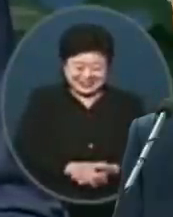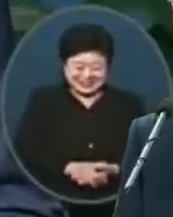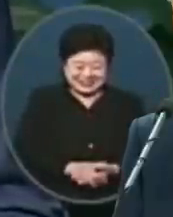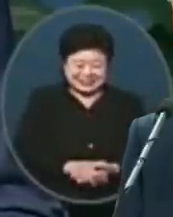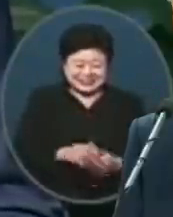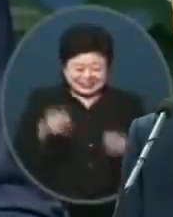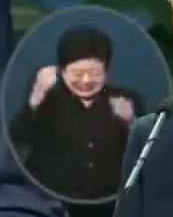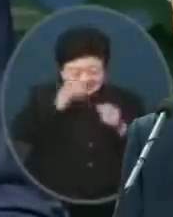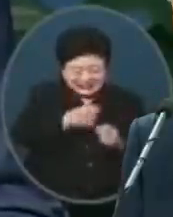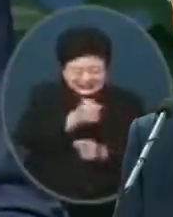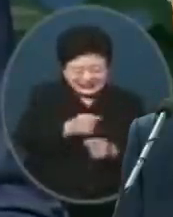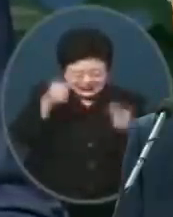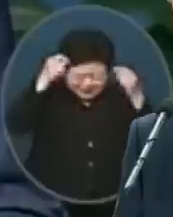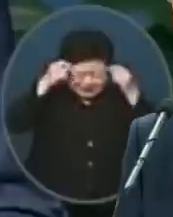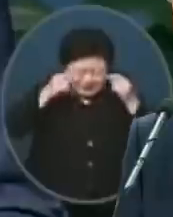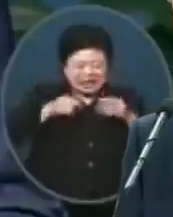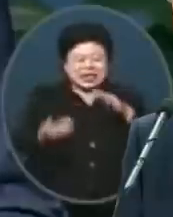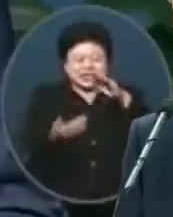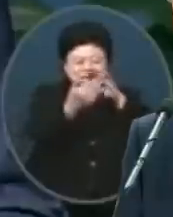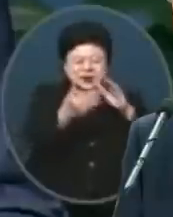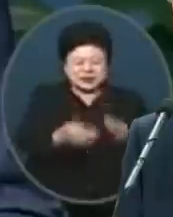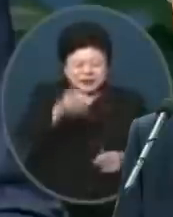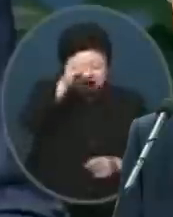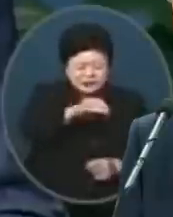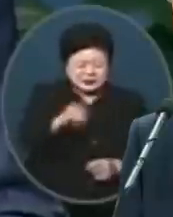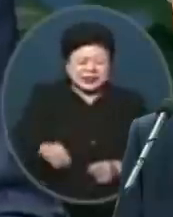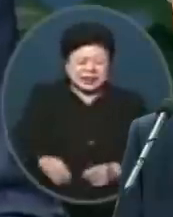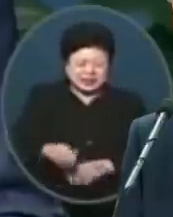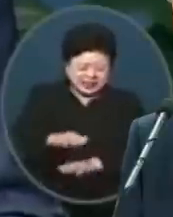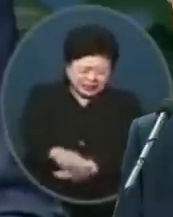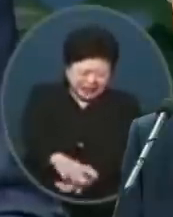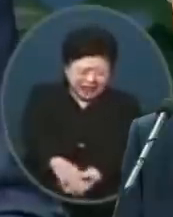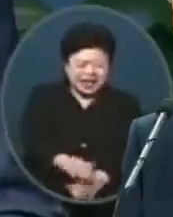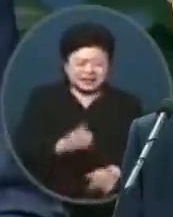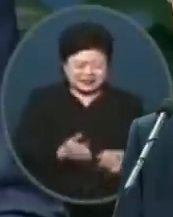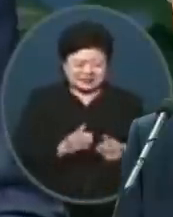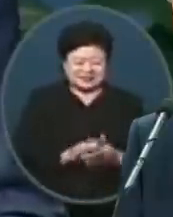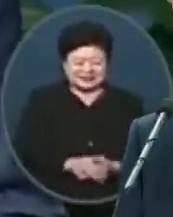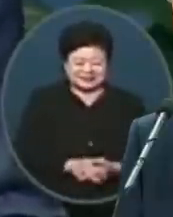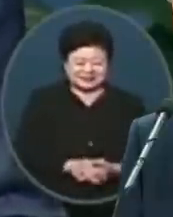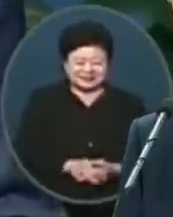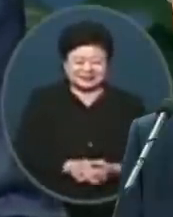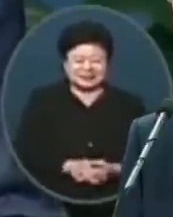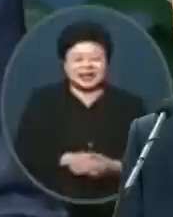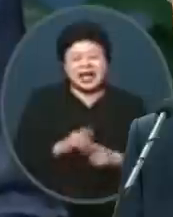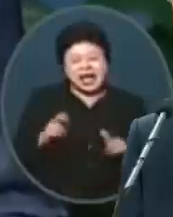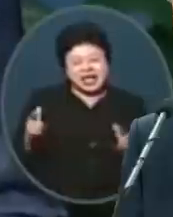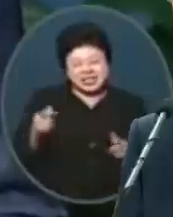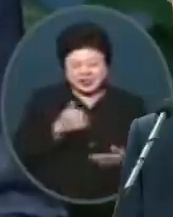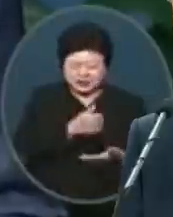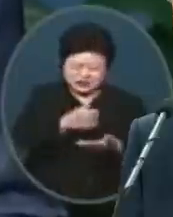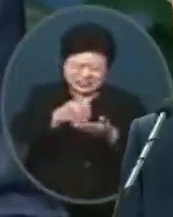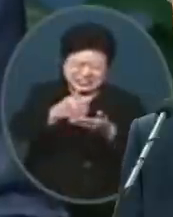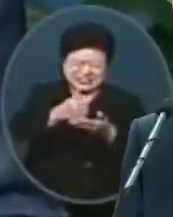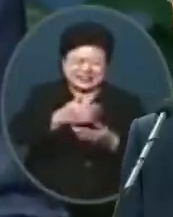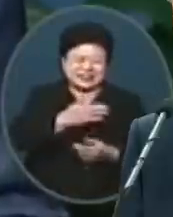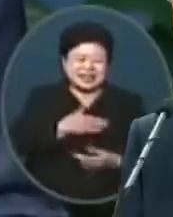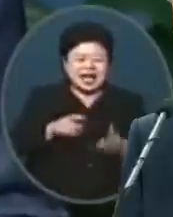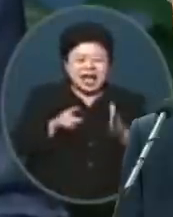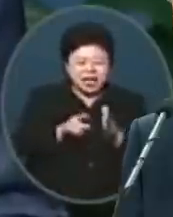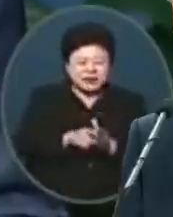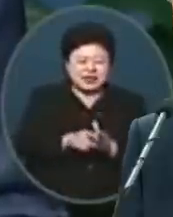그 짐 내가 다 이루었으니 십자가에 내려놓아라. 아이고 주님, 나라를